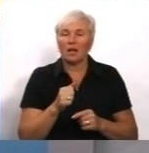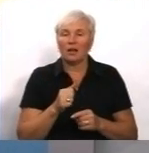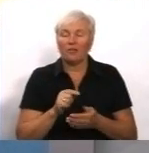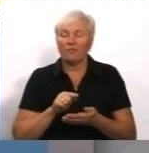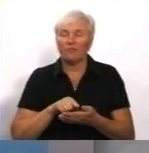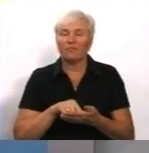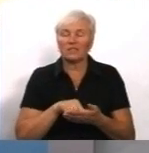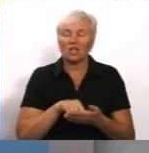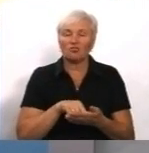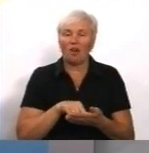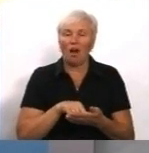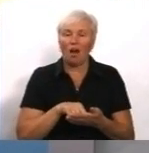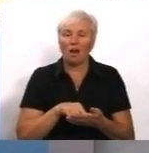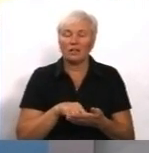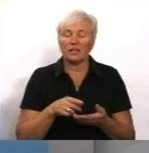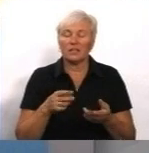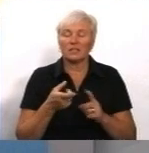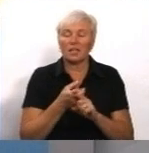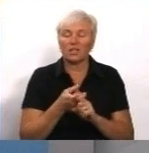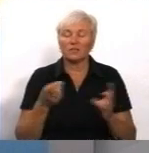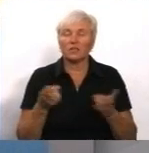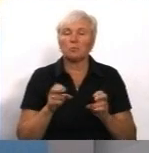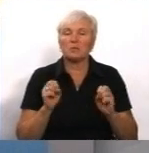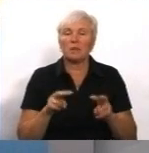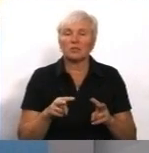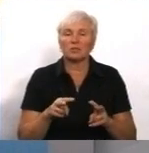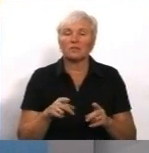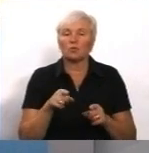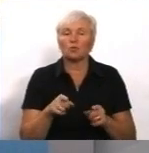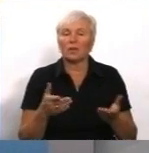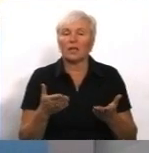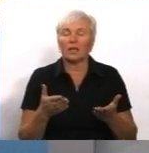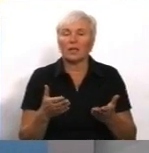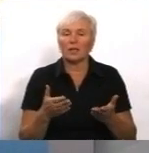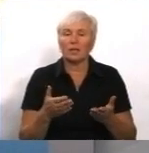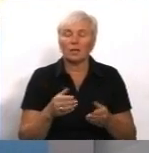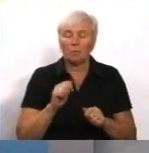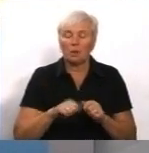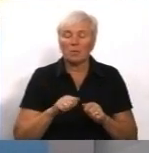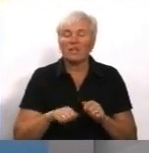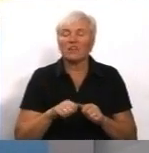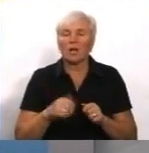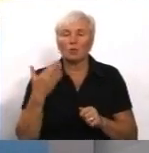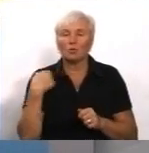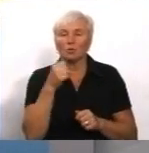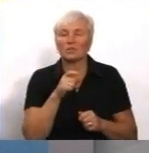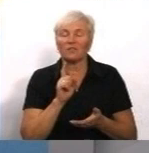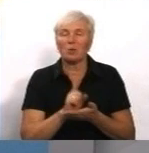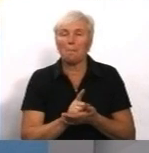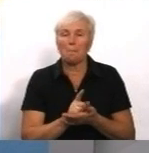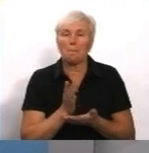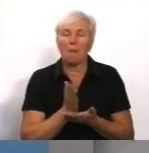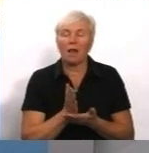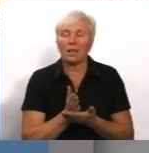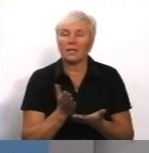від ризику безпечності, в залежності від того, які ми в минулому році перевіряли, вони там мали